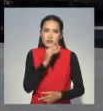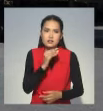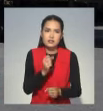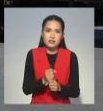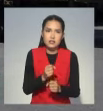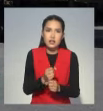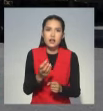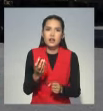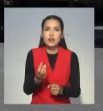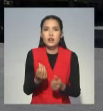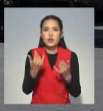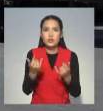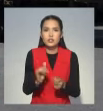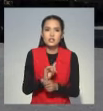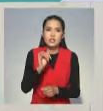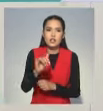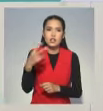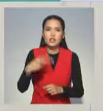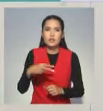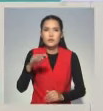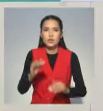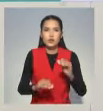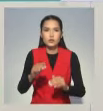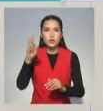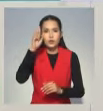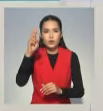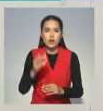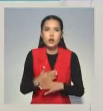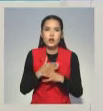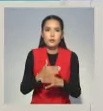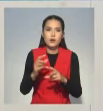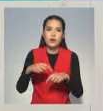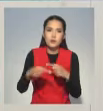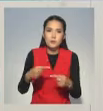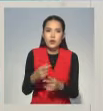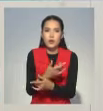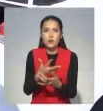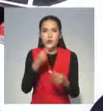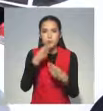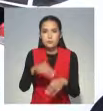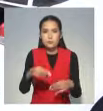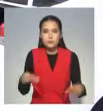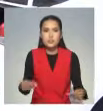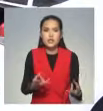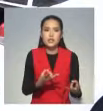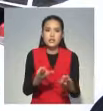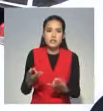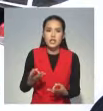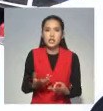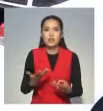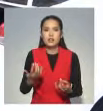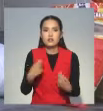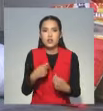Из Костанаи сегодня отправили 20 тонн гуманитарной помощи. Это мука, макаронные изделия, продукты питания, средства гигиены и